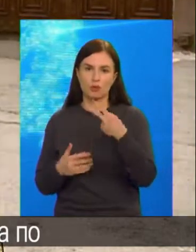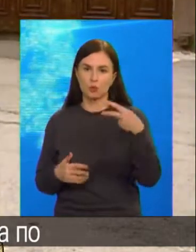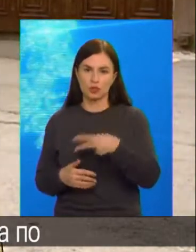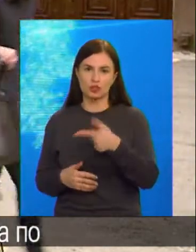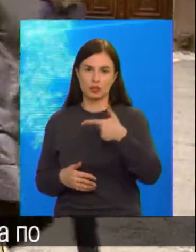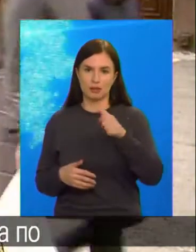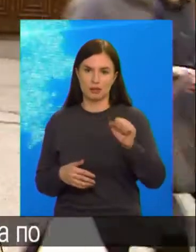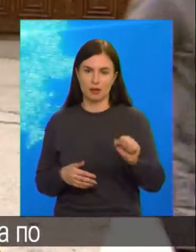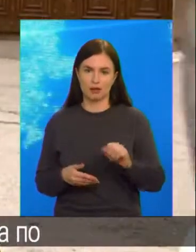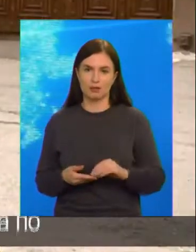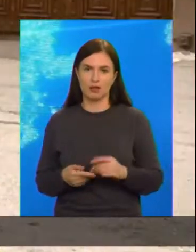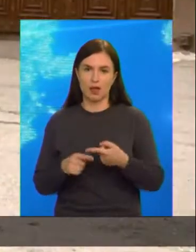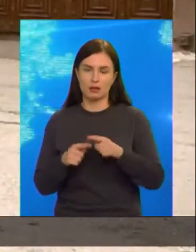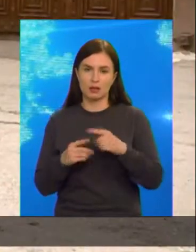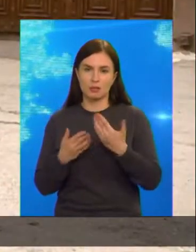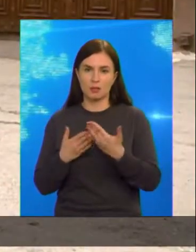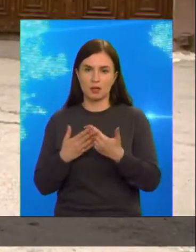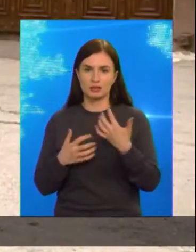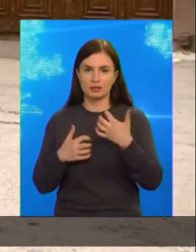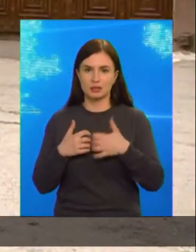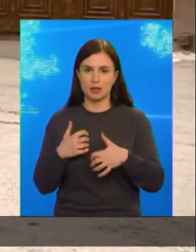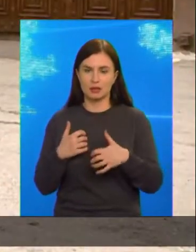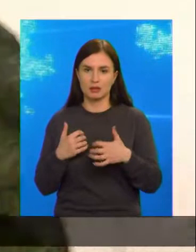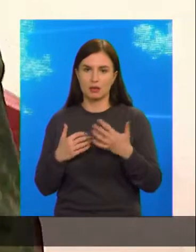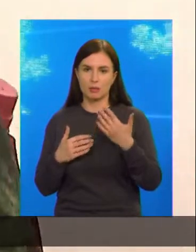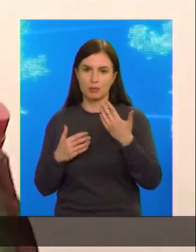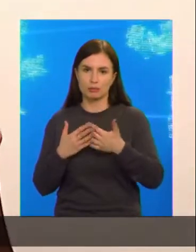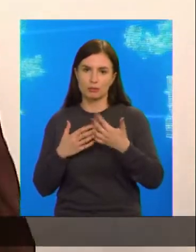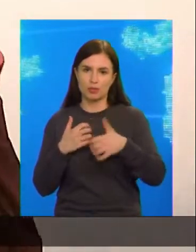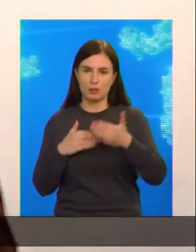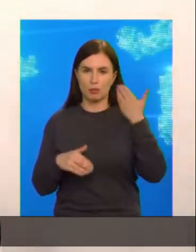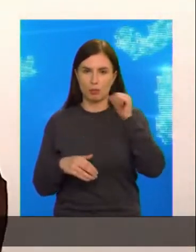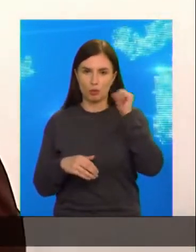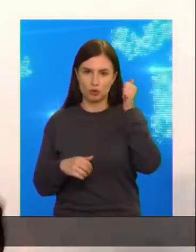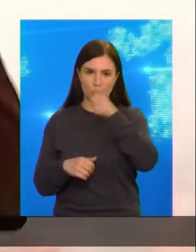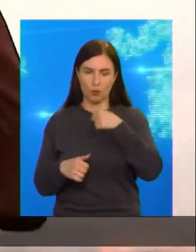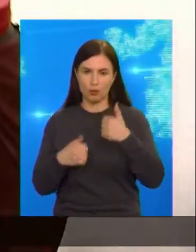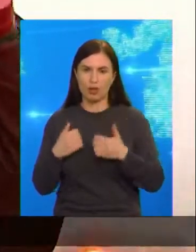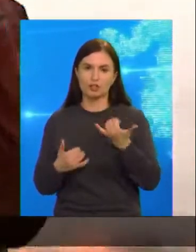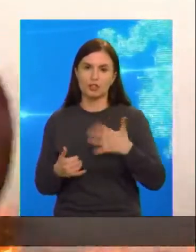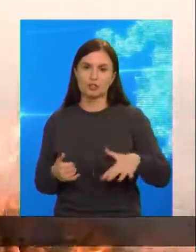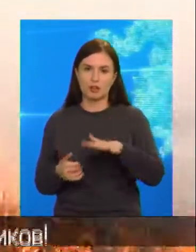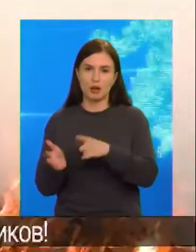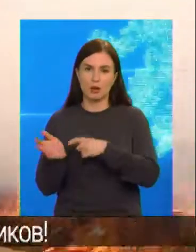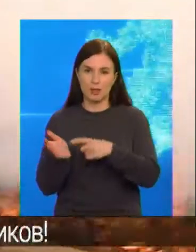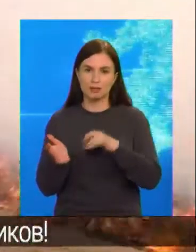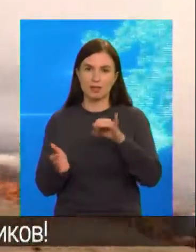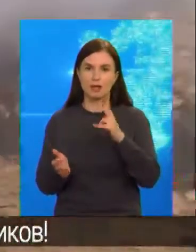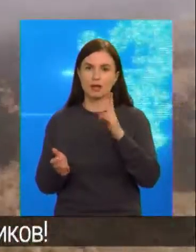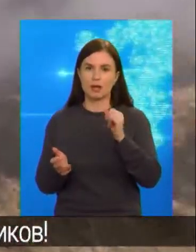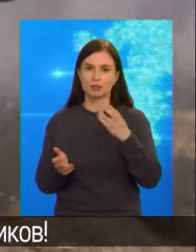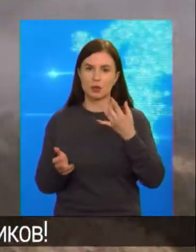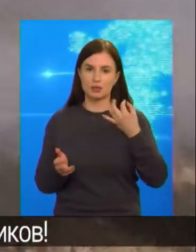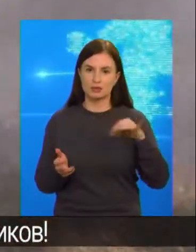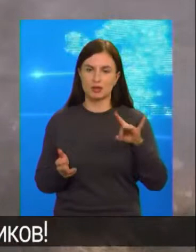это примерно на уровне среднемноголетних и на уровне прошлого года. Сейчас на территории Копейска и Красноармейского района действует